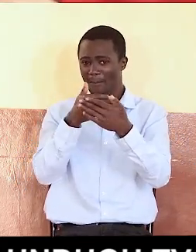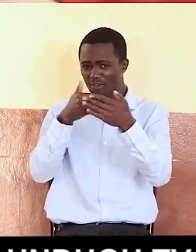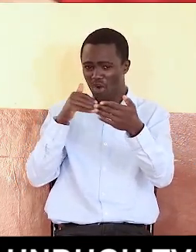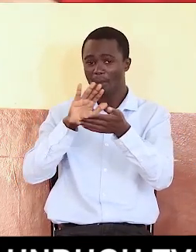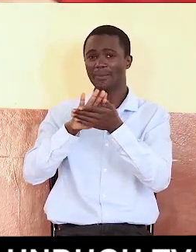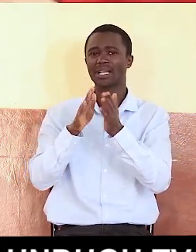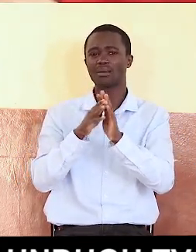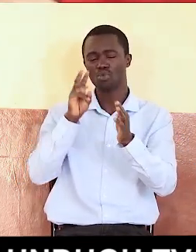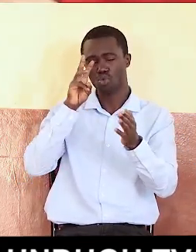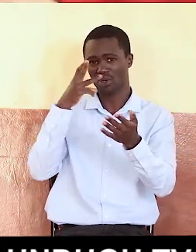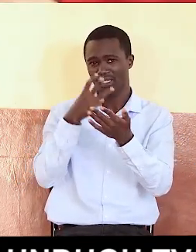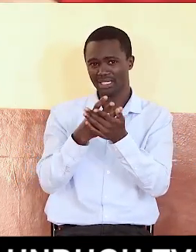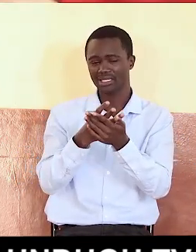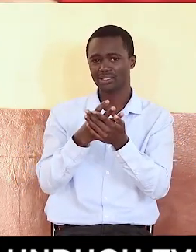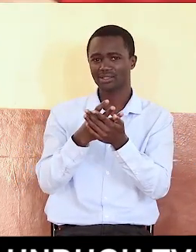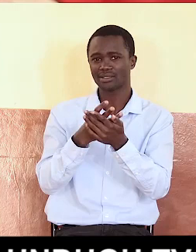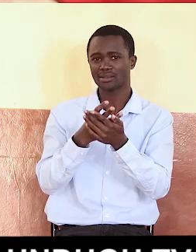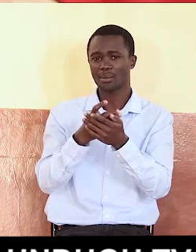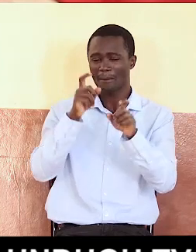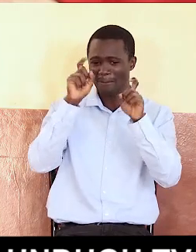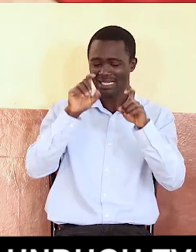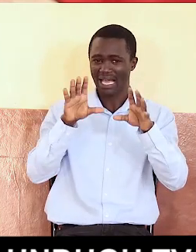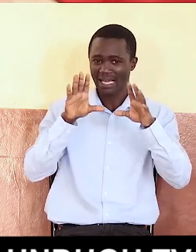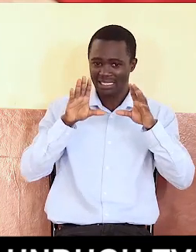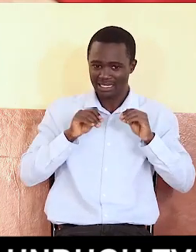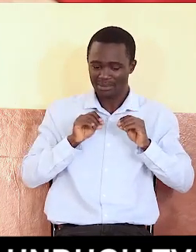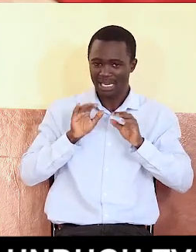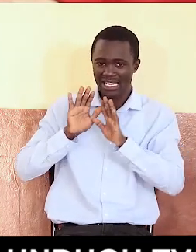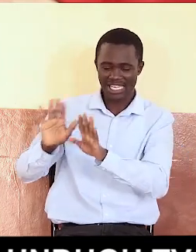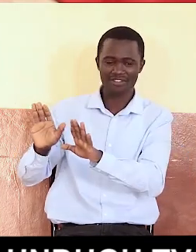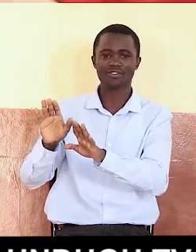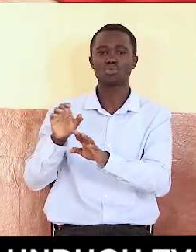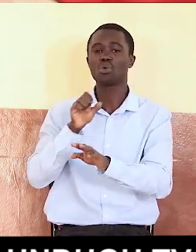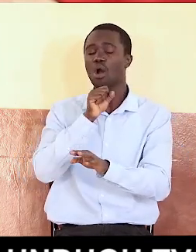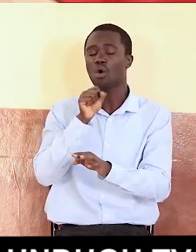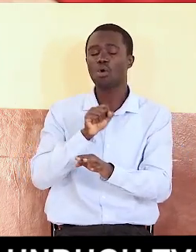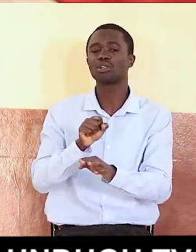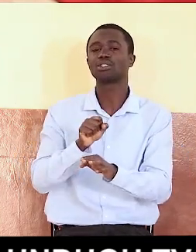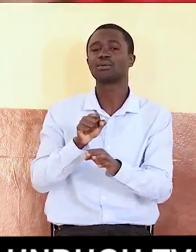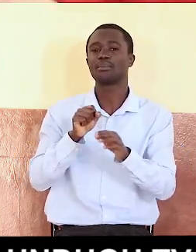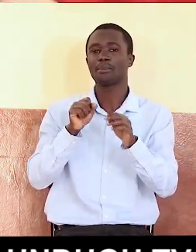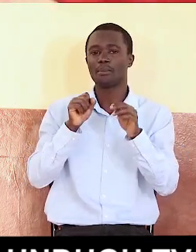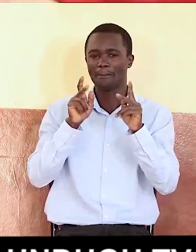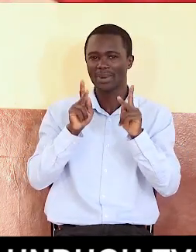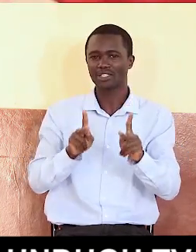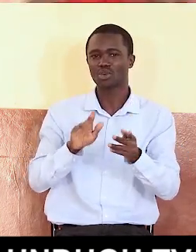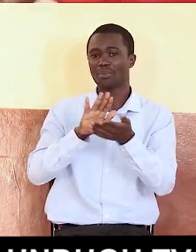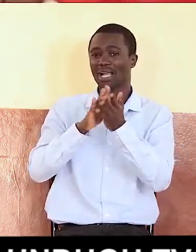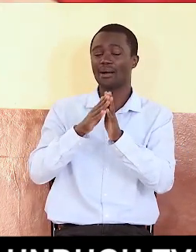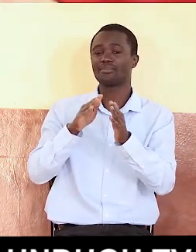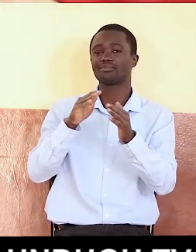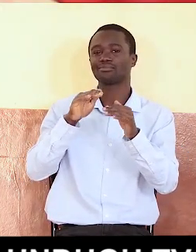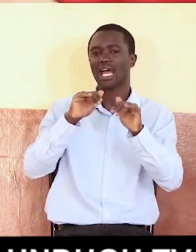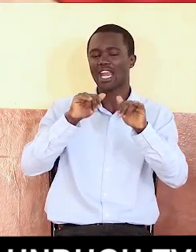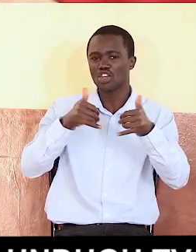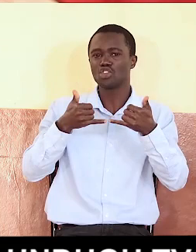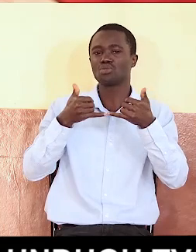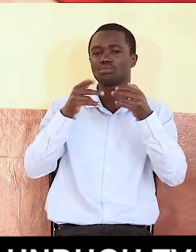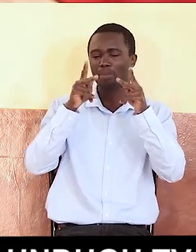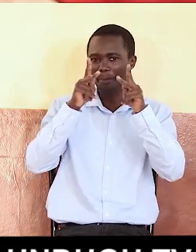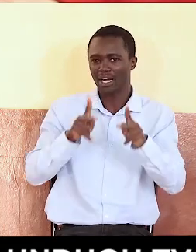ni lazima utuwakale, ukubali, uondoke ndani yako. Na uwe kiumbe kipya, na ukiwa kiumbe